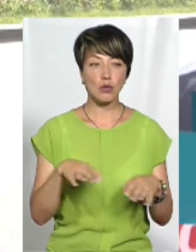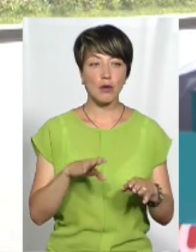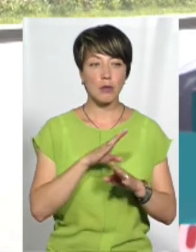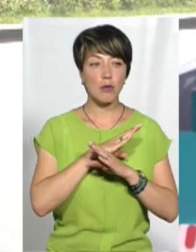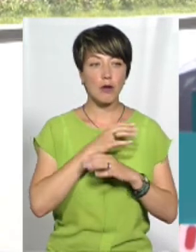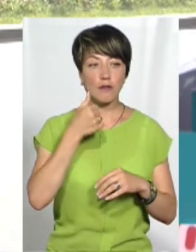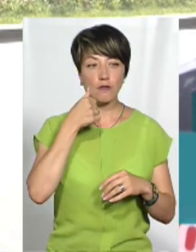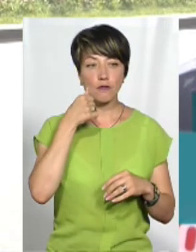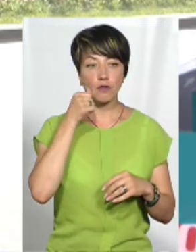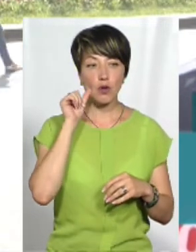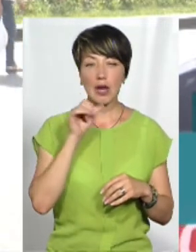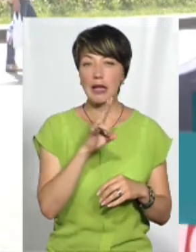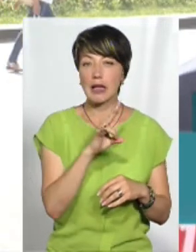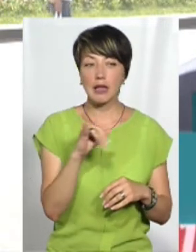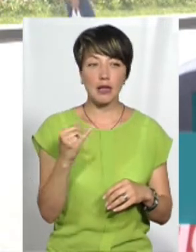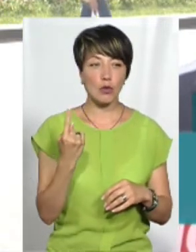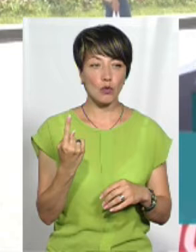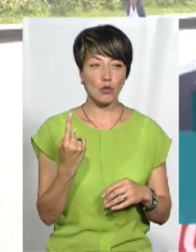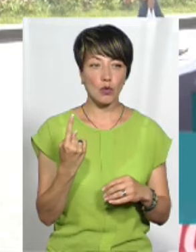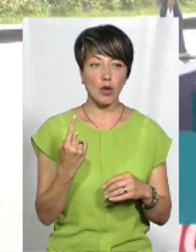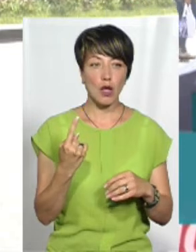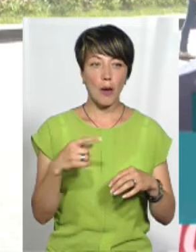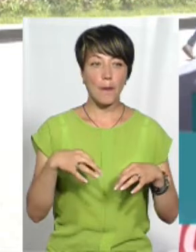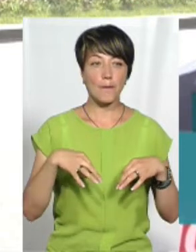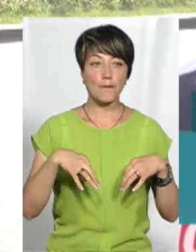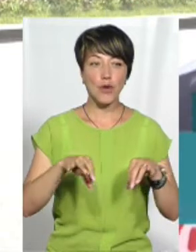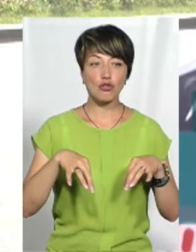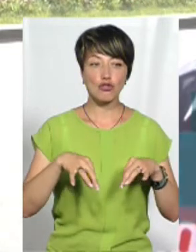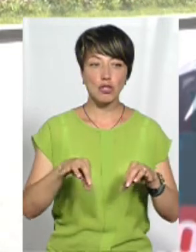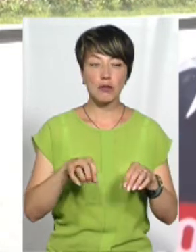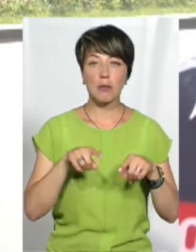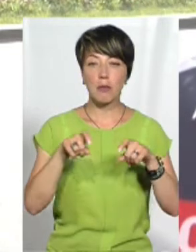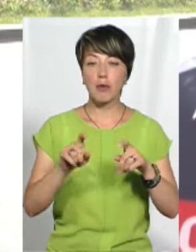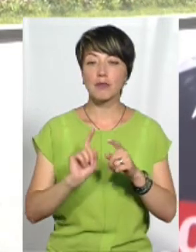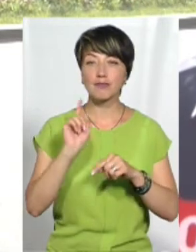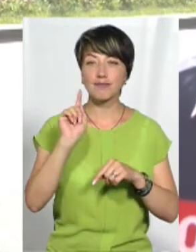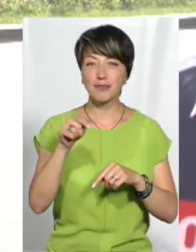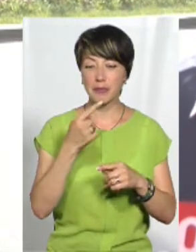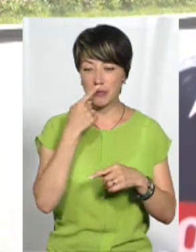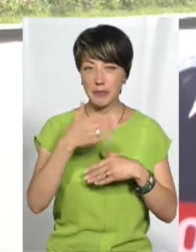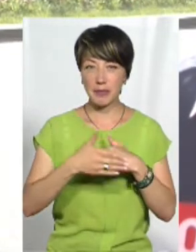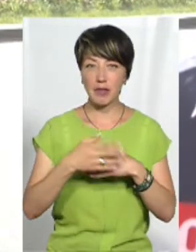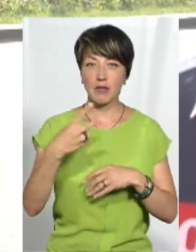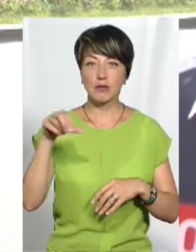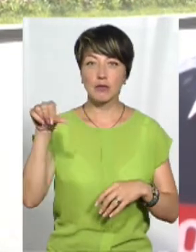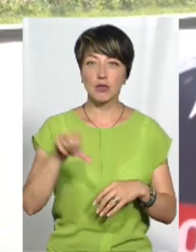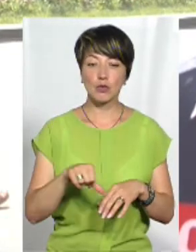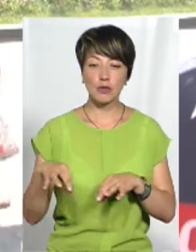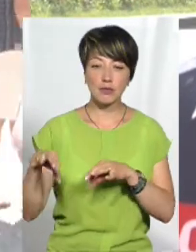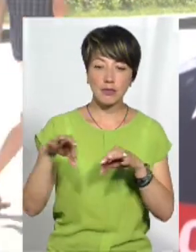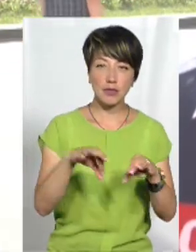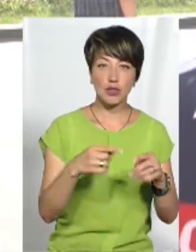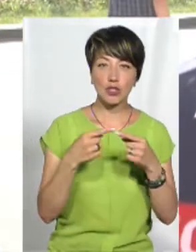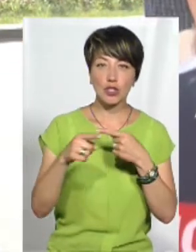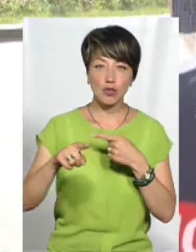вчора не було ні одної машини перебігти через забор, надати допомогу, тому що всі були в роз'їздах. 20 хвилин машина їхала з іншого